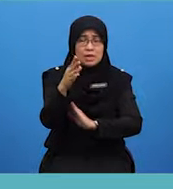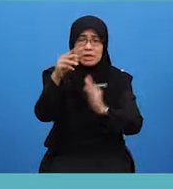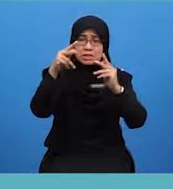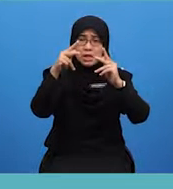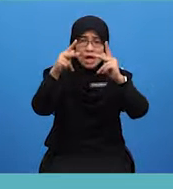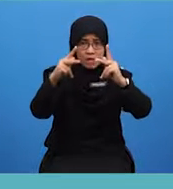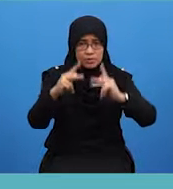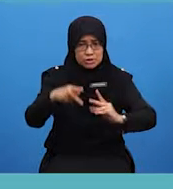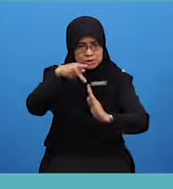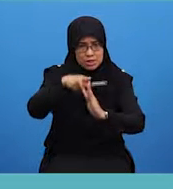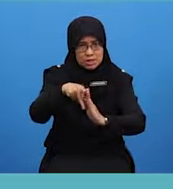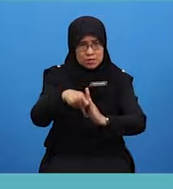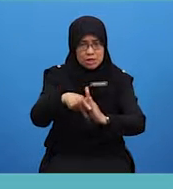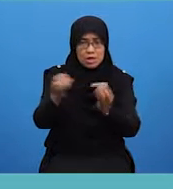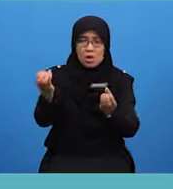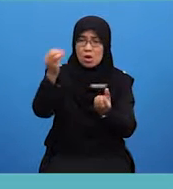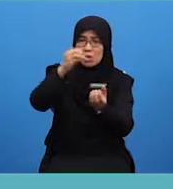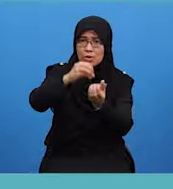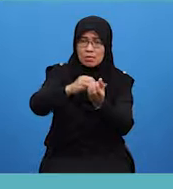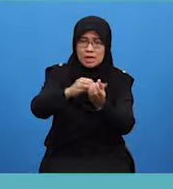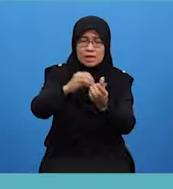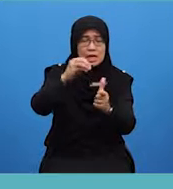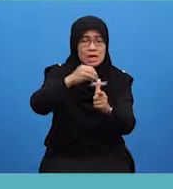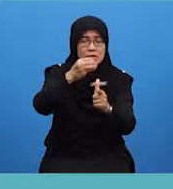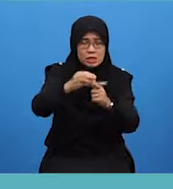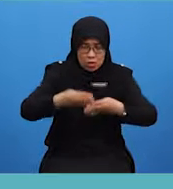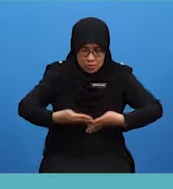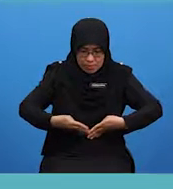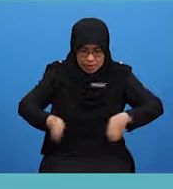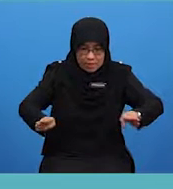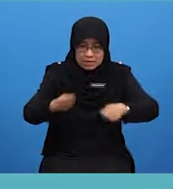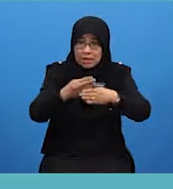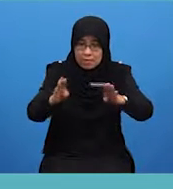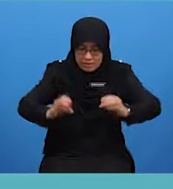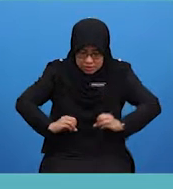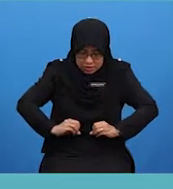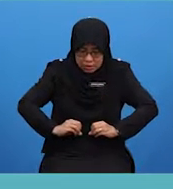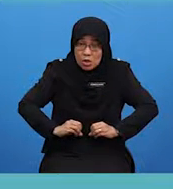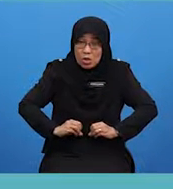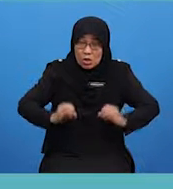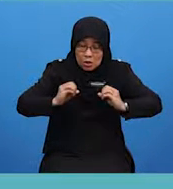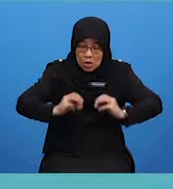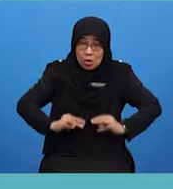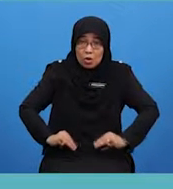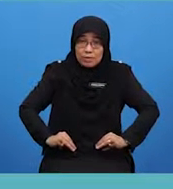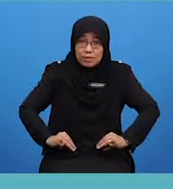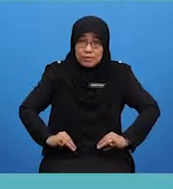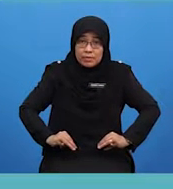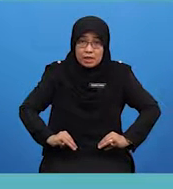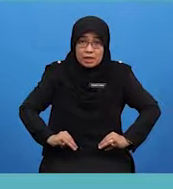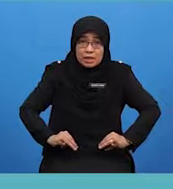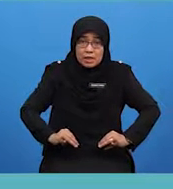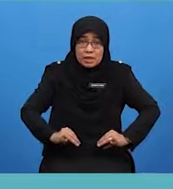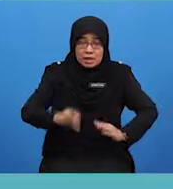pengovulan atau pembebasan ovum berlaku. Jadi, maksudnya wanita yang subur semasa fasa